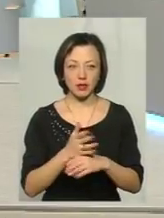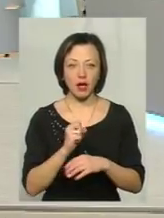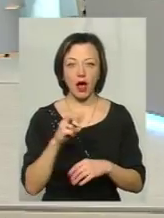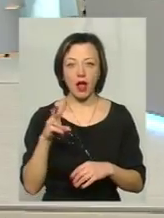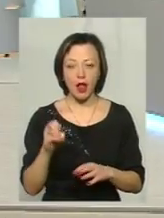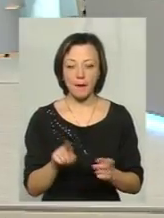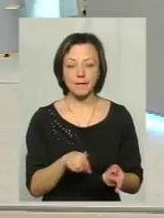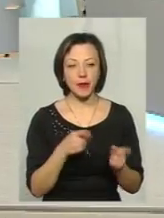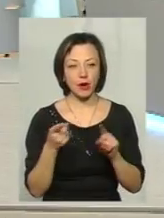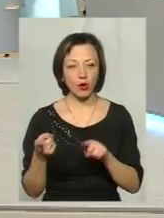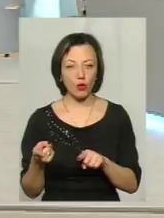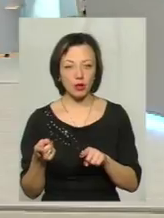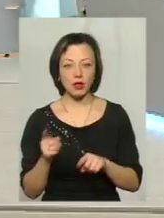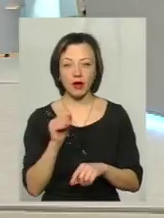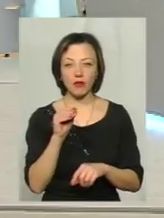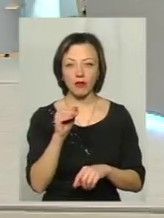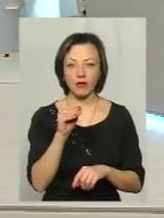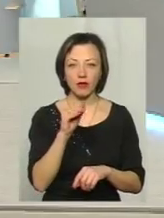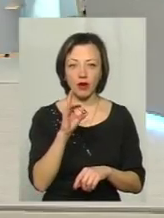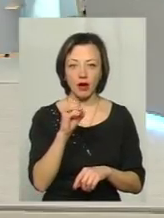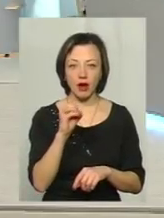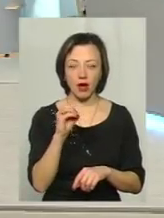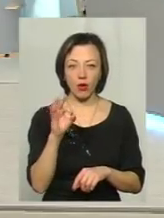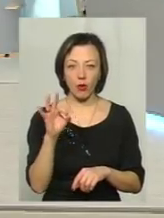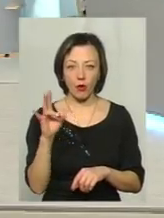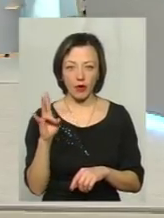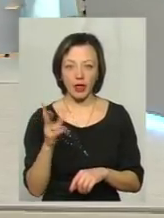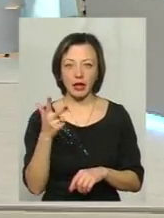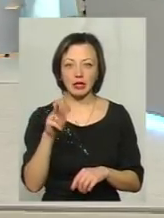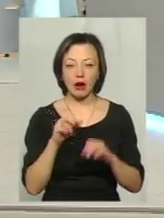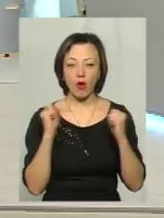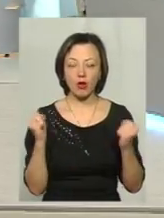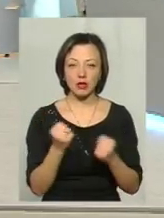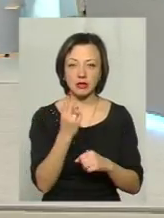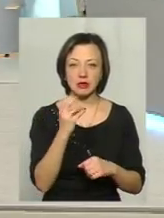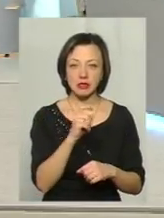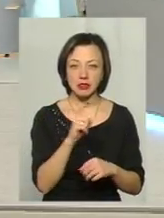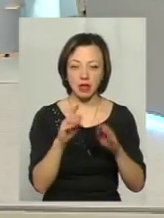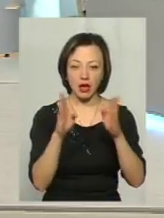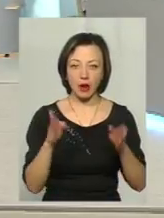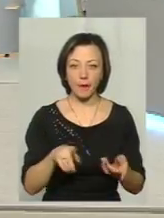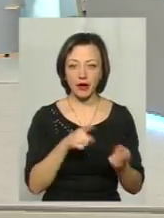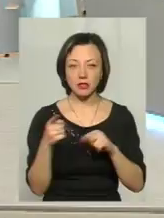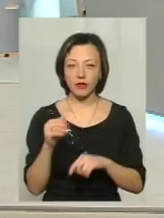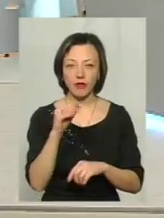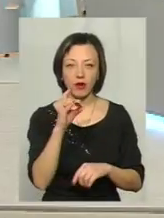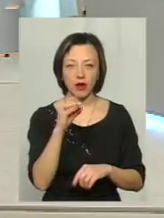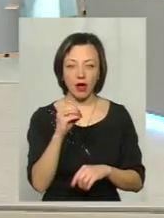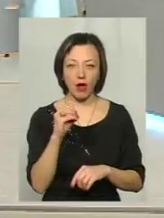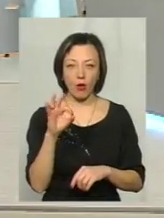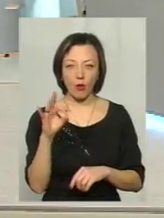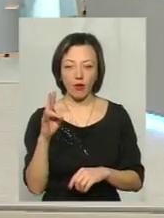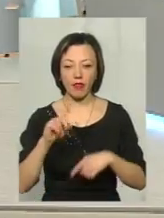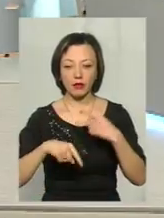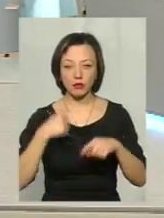вже переходять на фреон. Вже 3 холодильних цеха перейшли на фреон. І вони мені на сьогодні завірили, що десь на слідуючий рік,